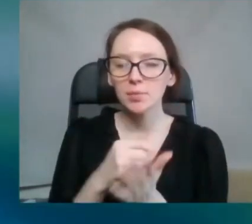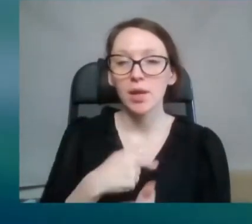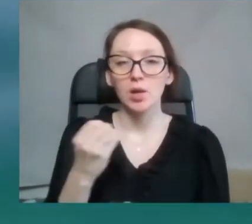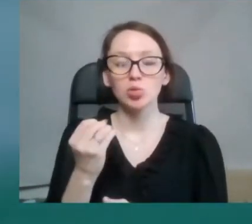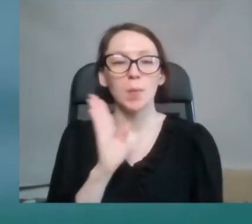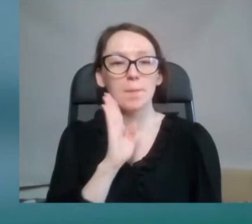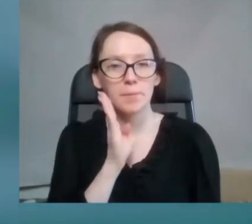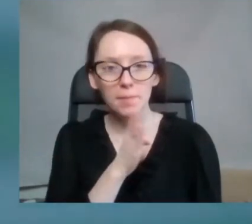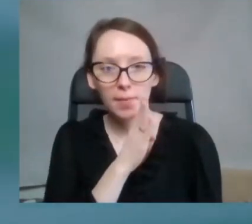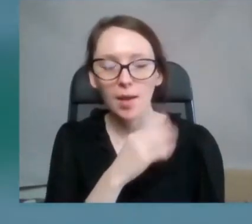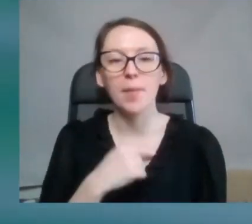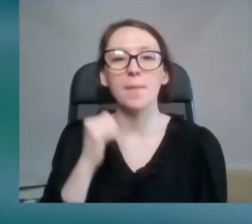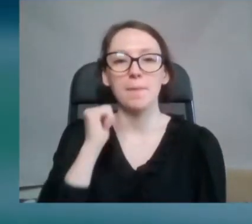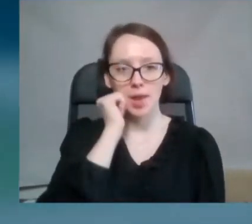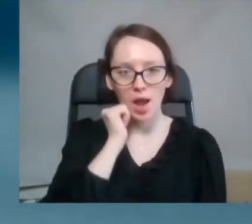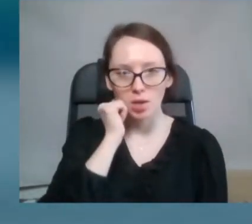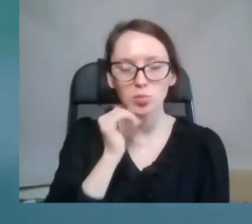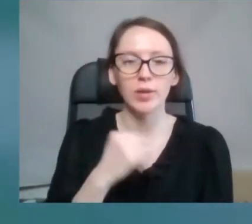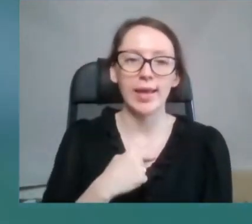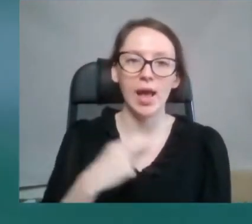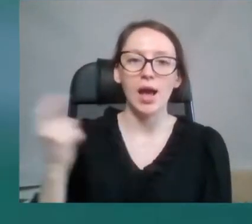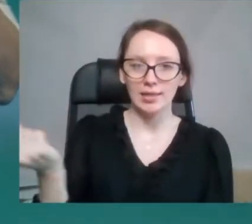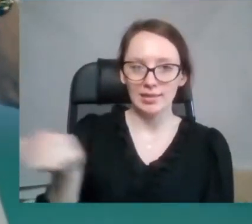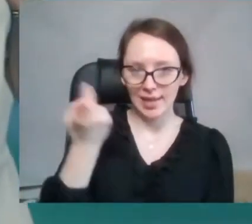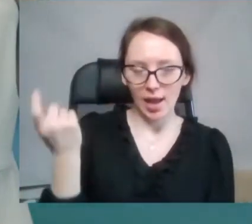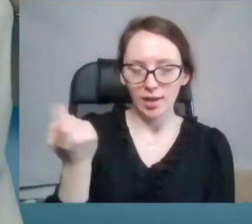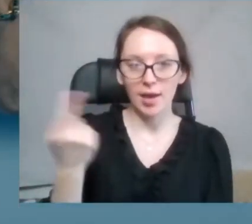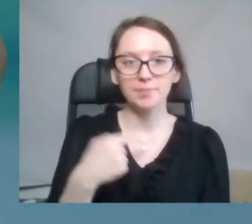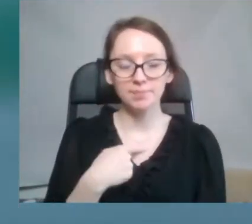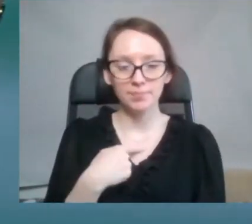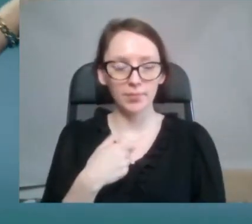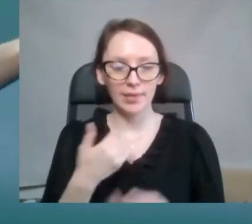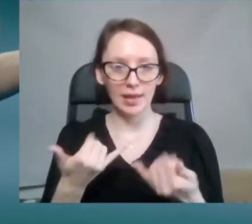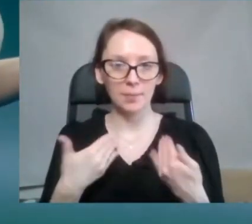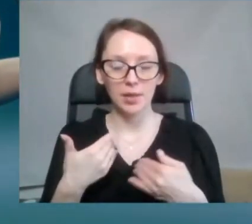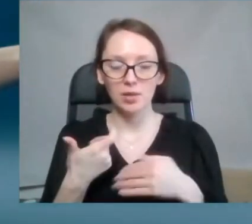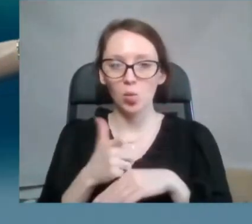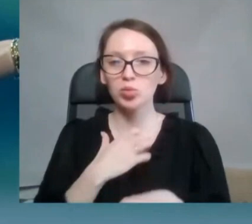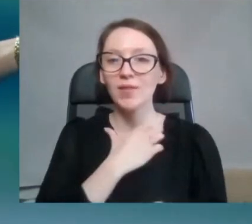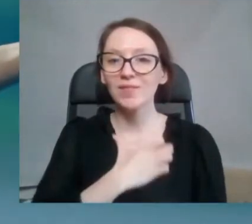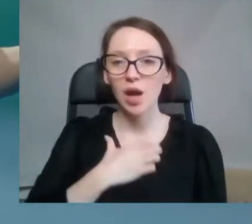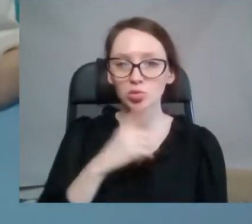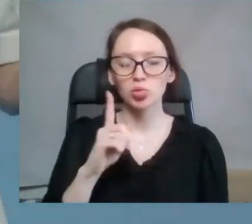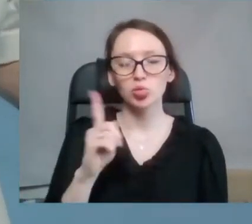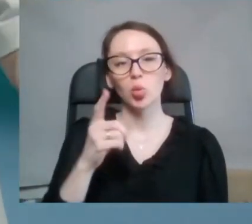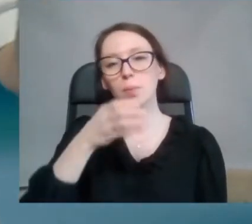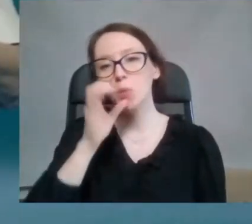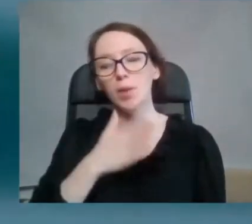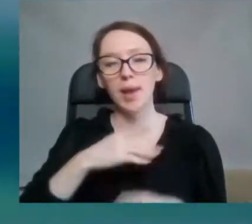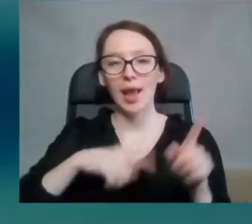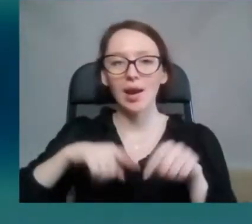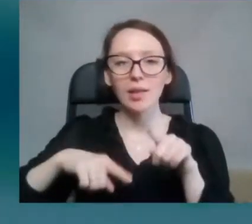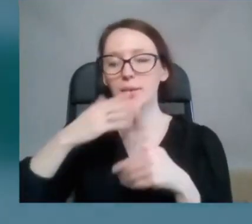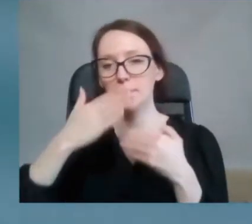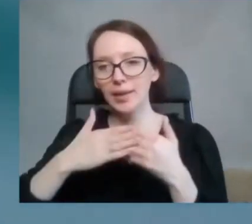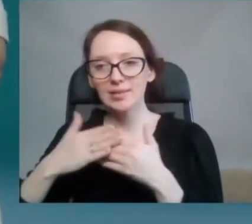еще бабушка и я еще хозяйка. И мне очень немаловажно, что пьют мои родные и близкие, на какой воде